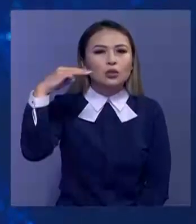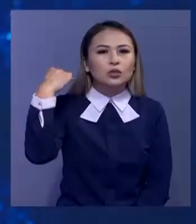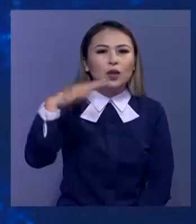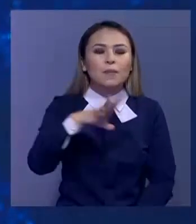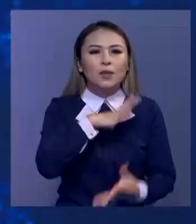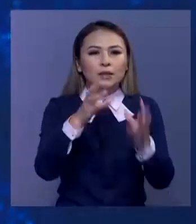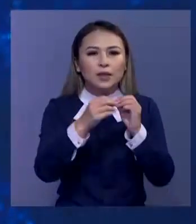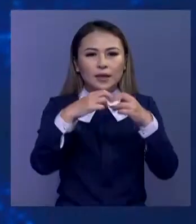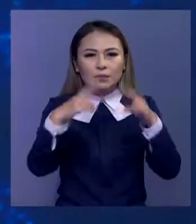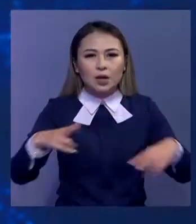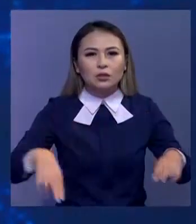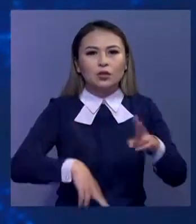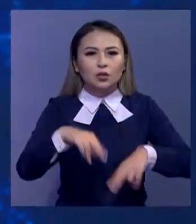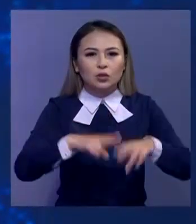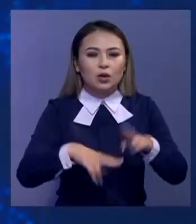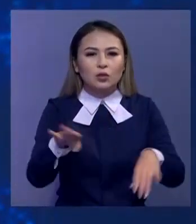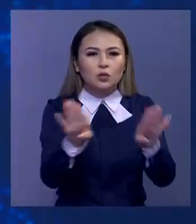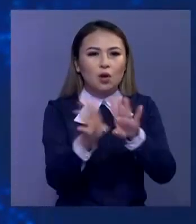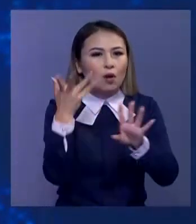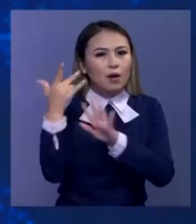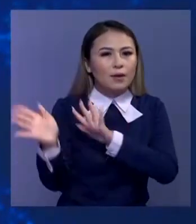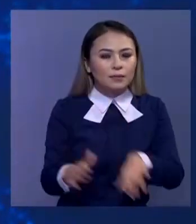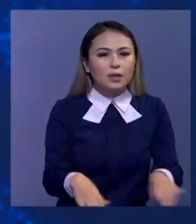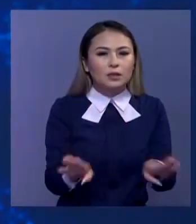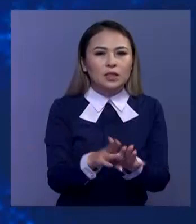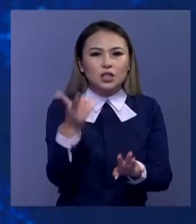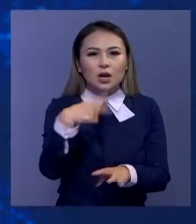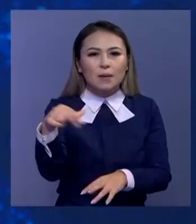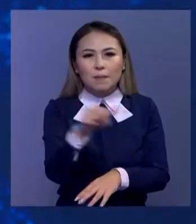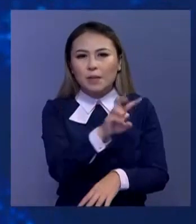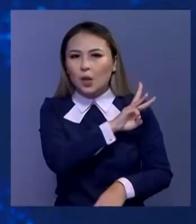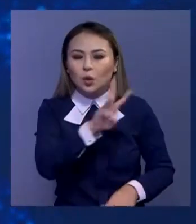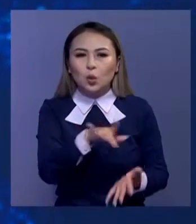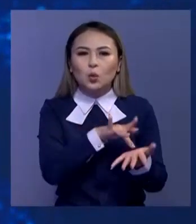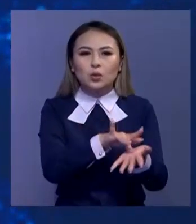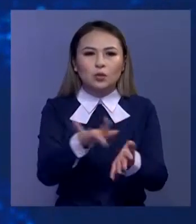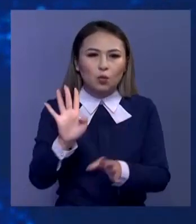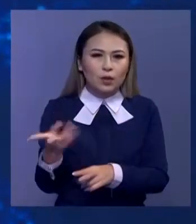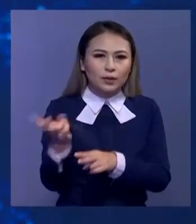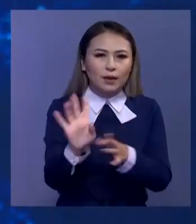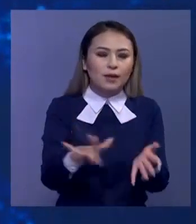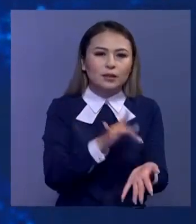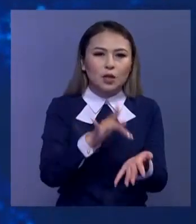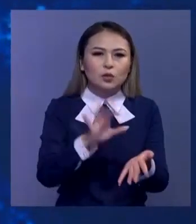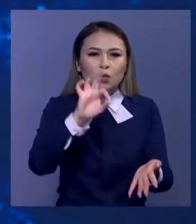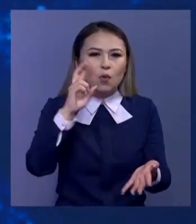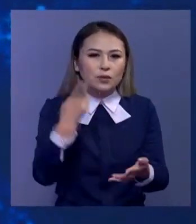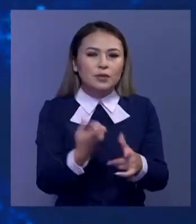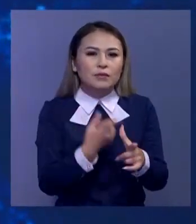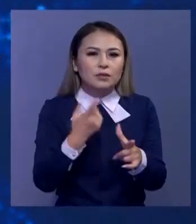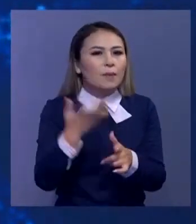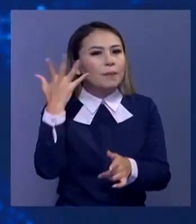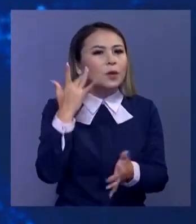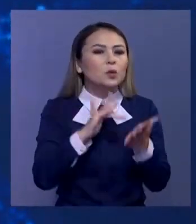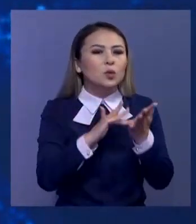Түркістандағы негізгі ғимараттардың құрылысы аяқталған соң, бұл жерге 2,5 миллион турист келетін болады. Қалада әлеуметтік